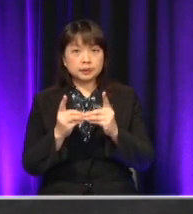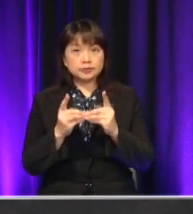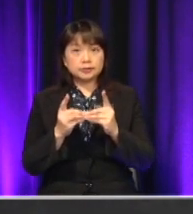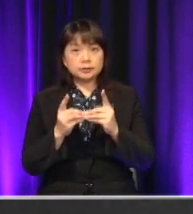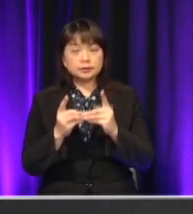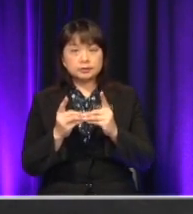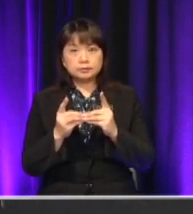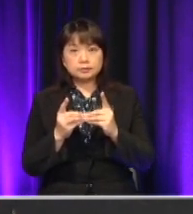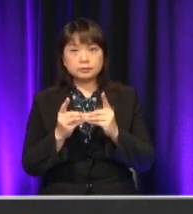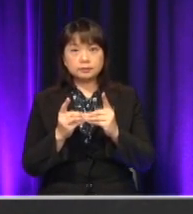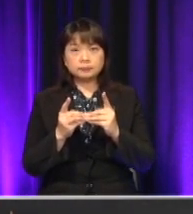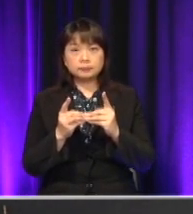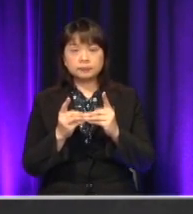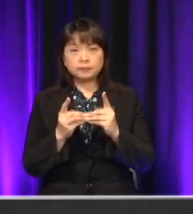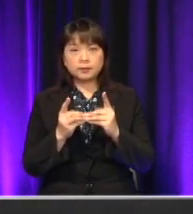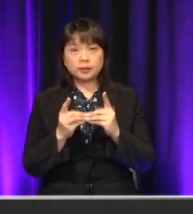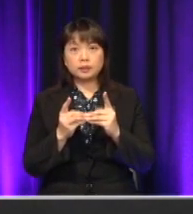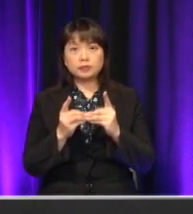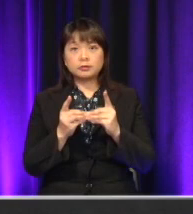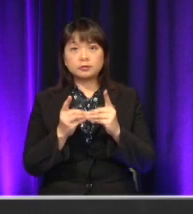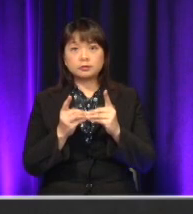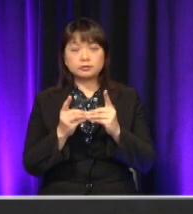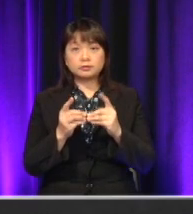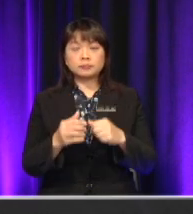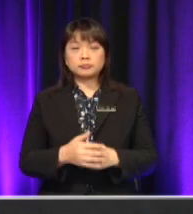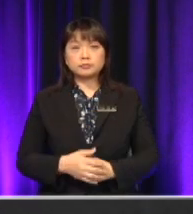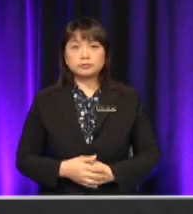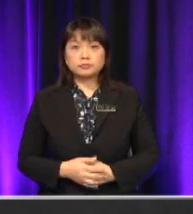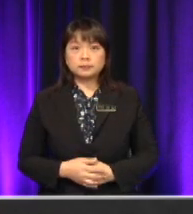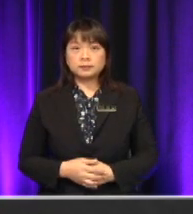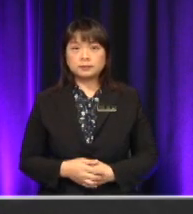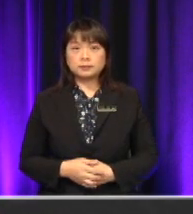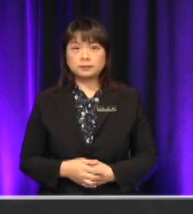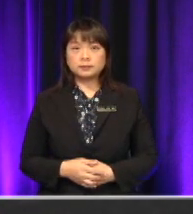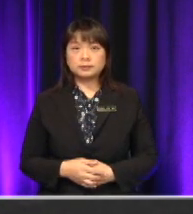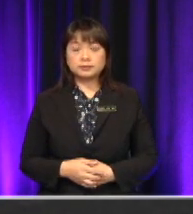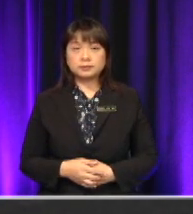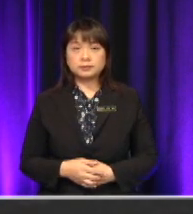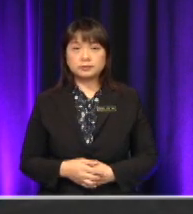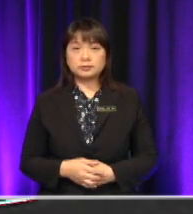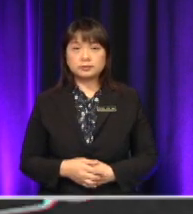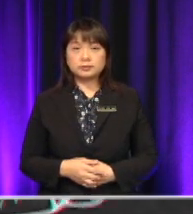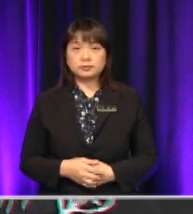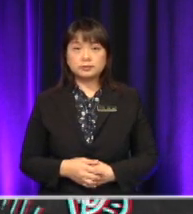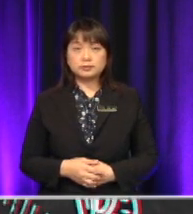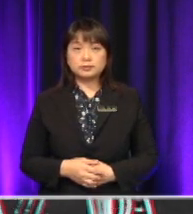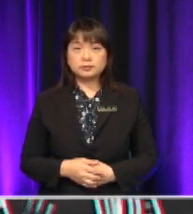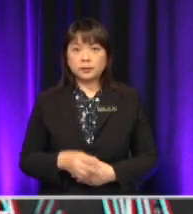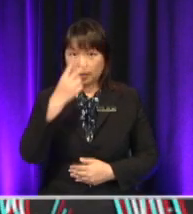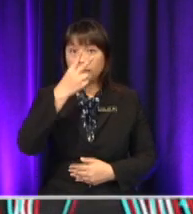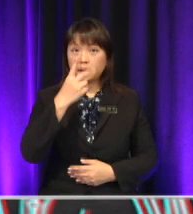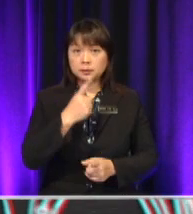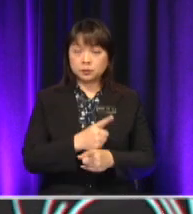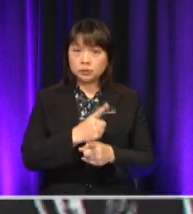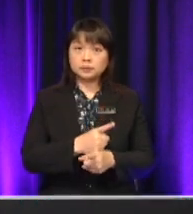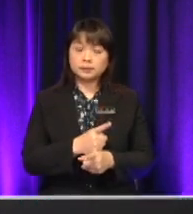skala utama. Yang dekat memanjang tu. Yang di sini adalah skala vernier. Ya, kat sini adalah skala vernier. Okey, nampak ya dekat situ?